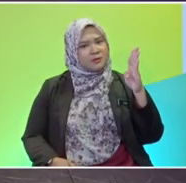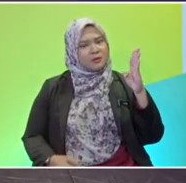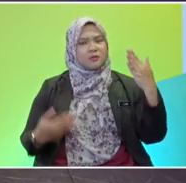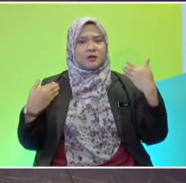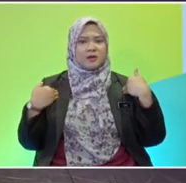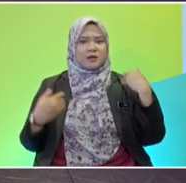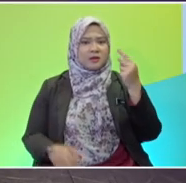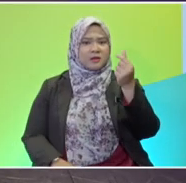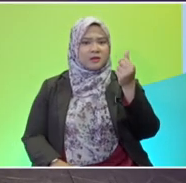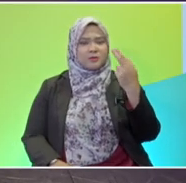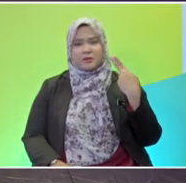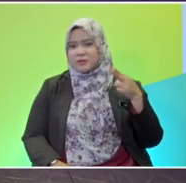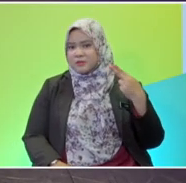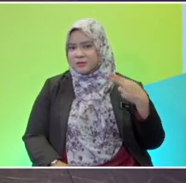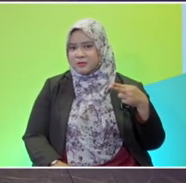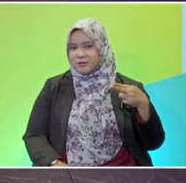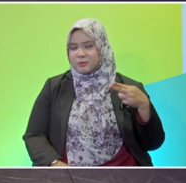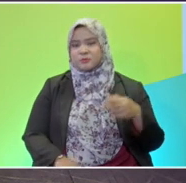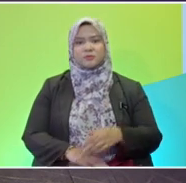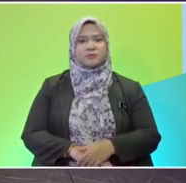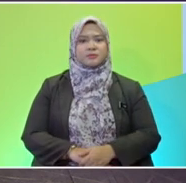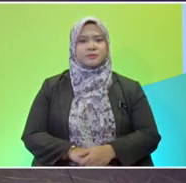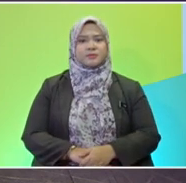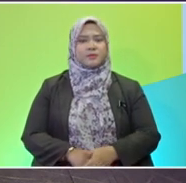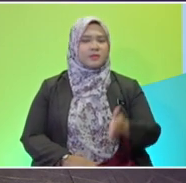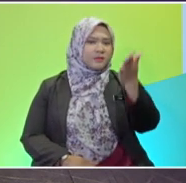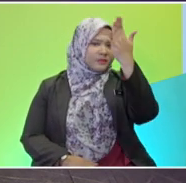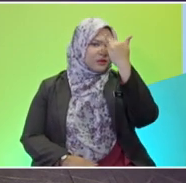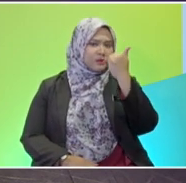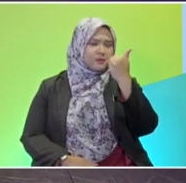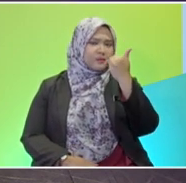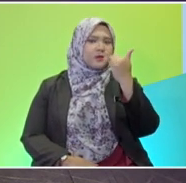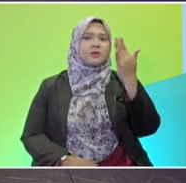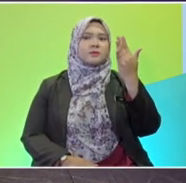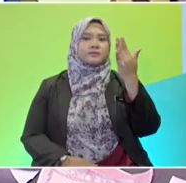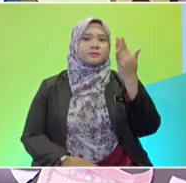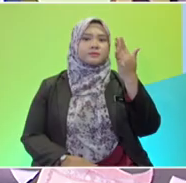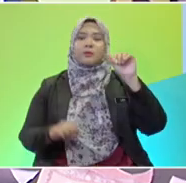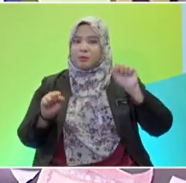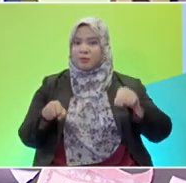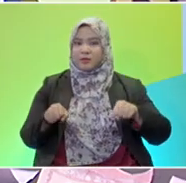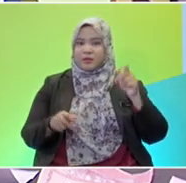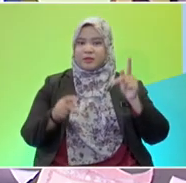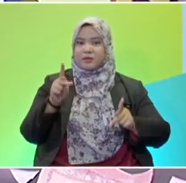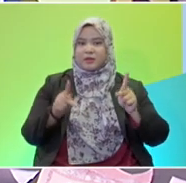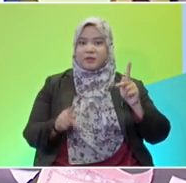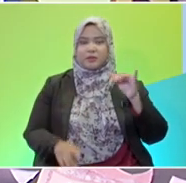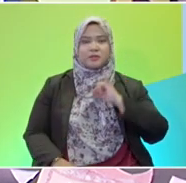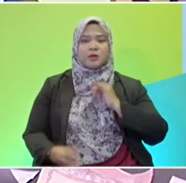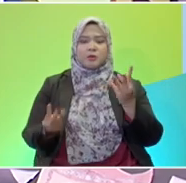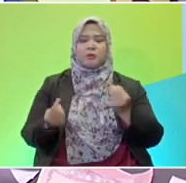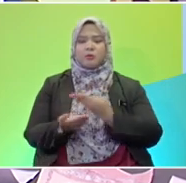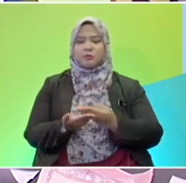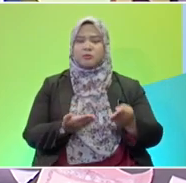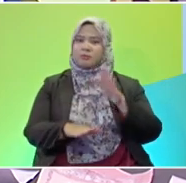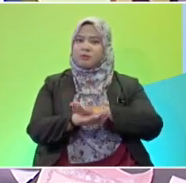wangi hijau merah dengan biru boleh tak kalau misalnya anak beli macam-macam nak beli coklat nah